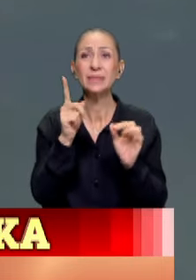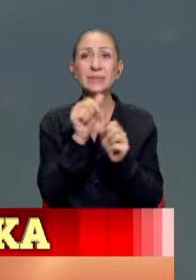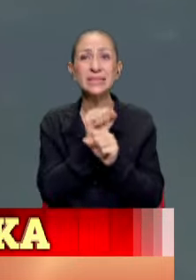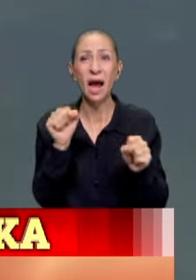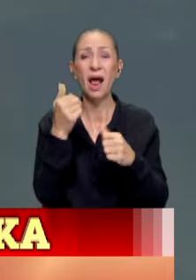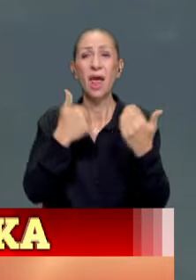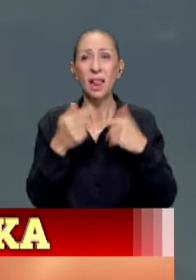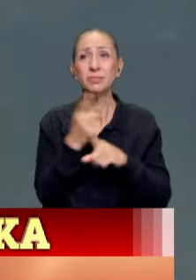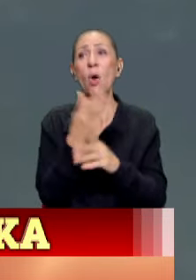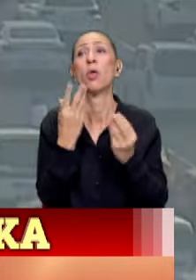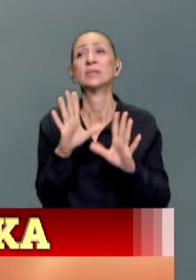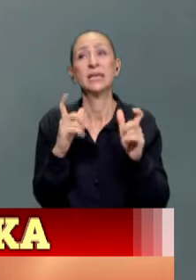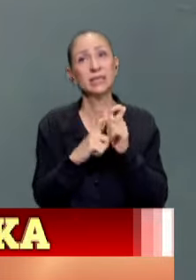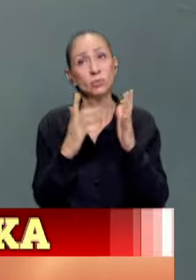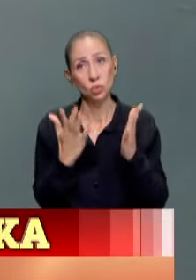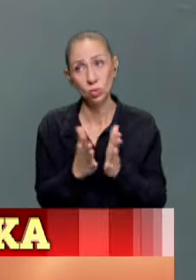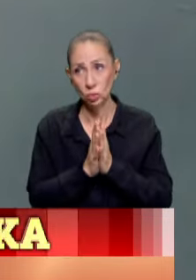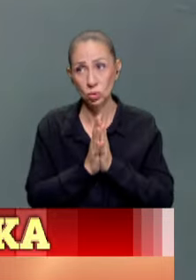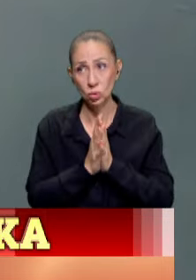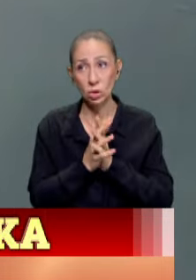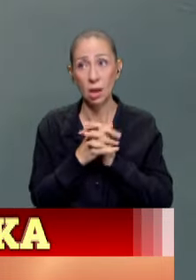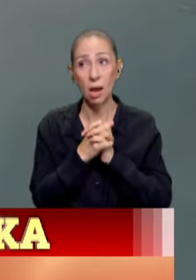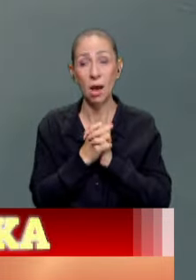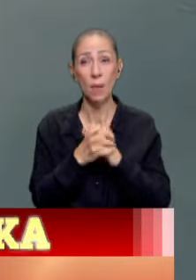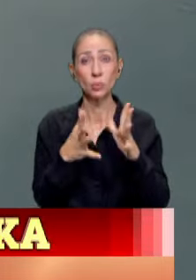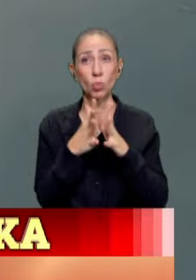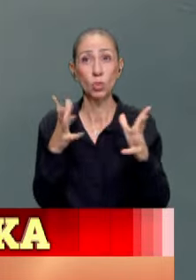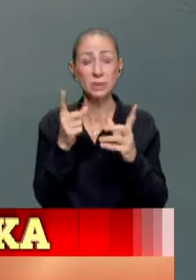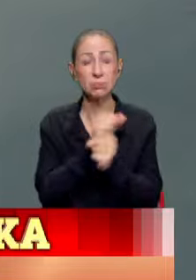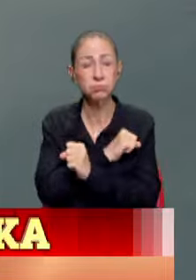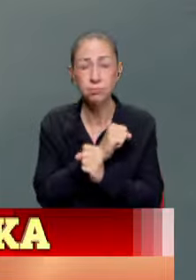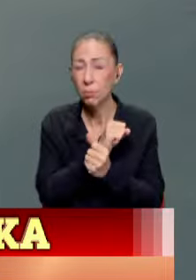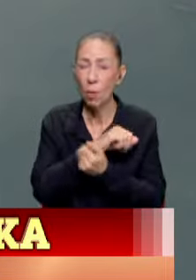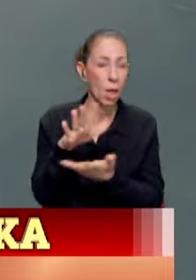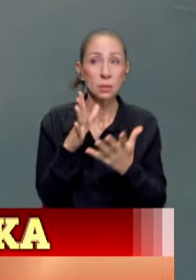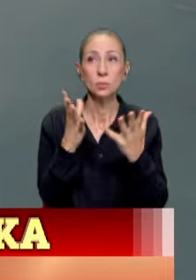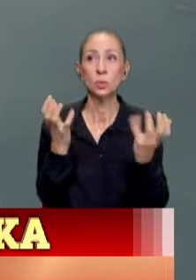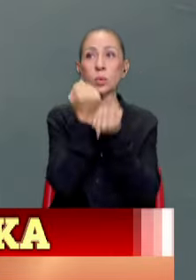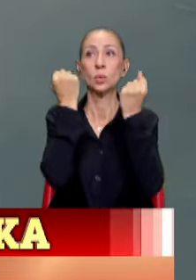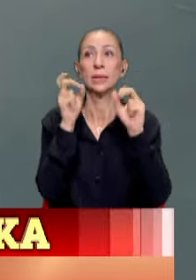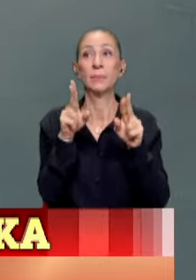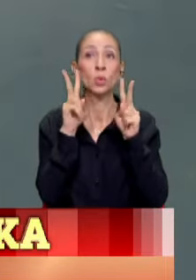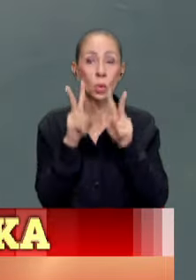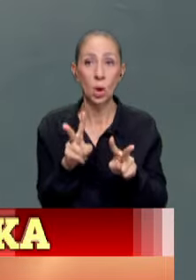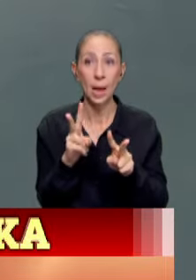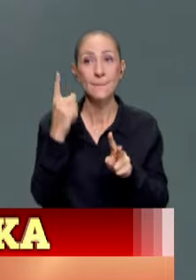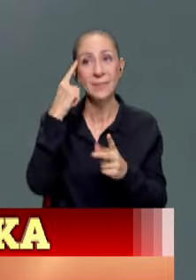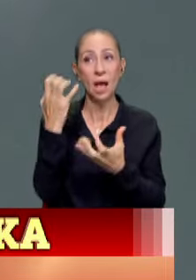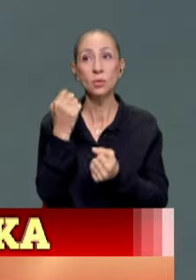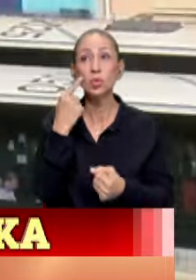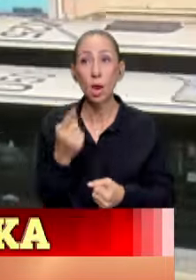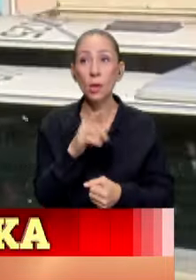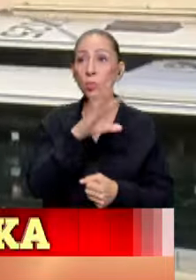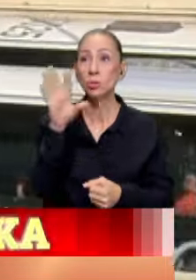bile kanamamış olsun Geçmişler olsun Ama büyük bir faciadan dönüldü gibi görünüyor aldığımız bilgilere